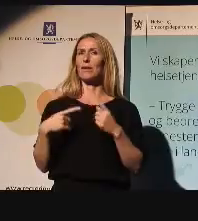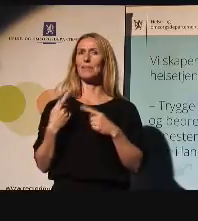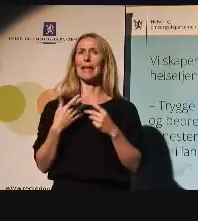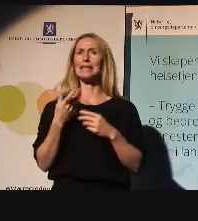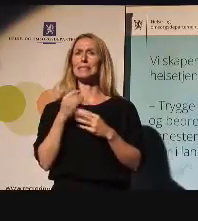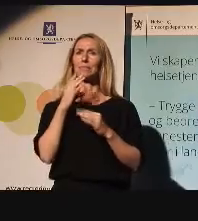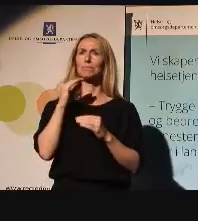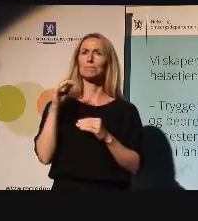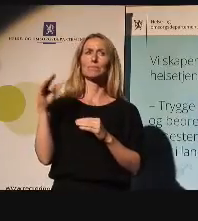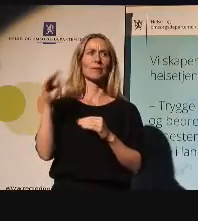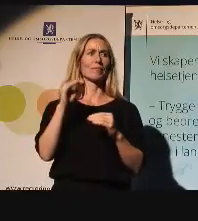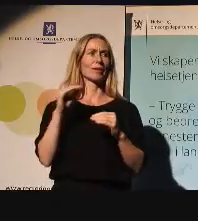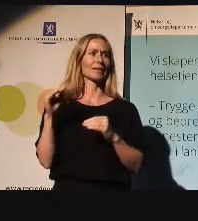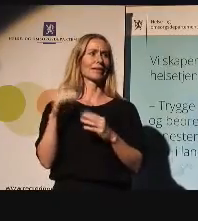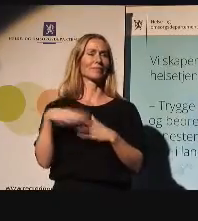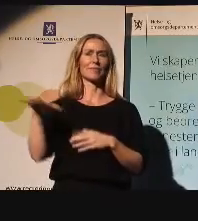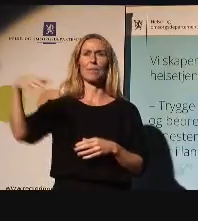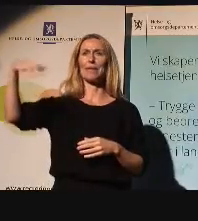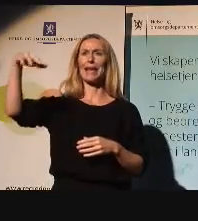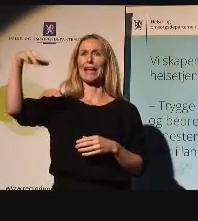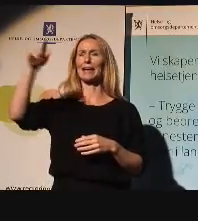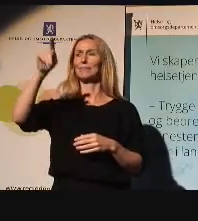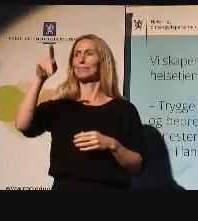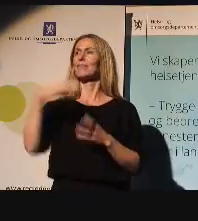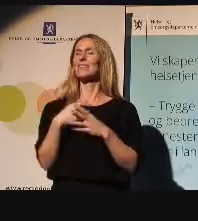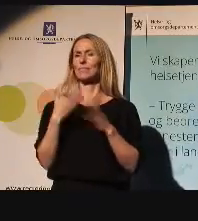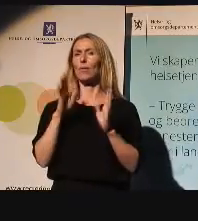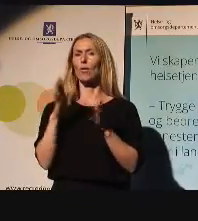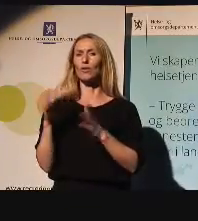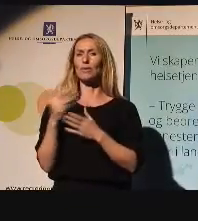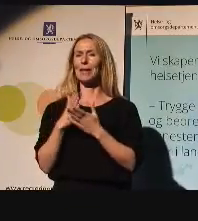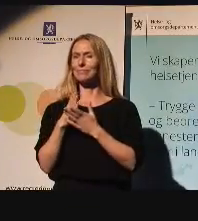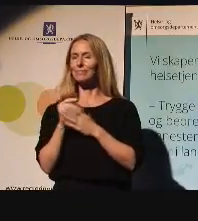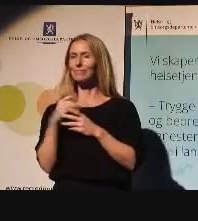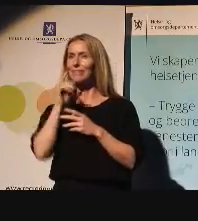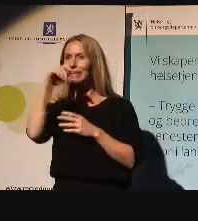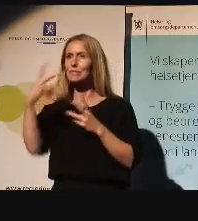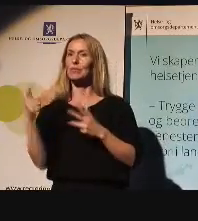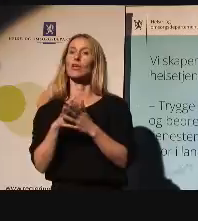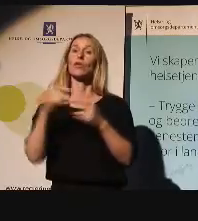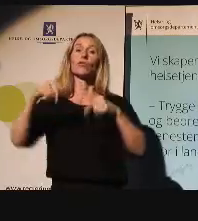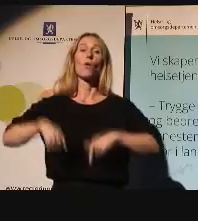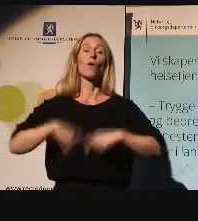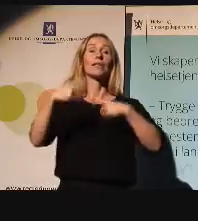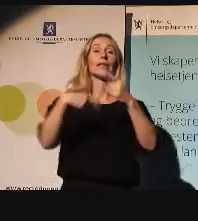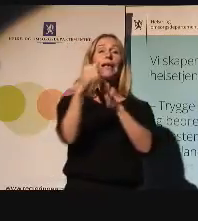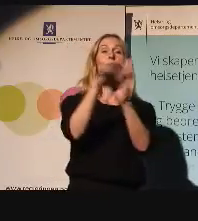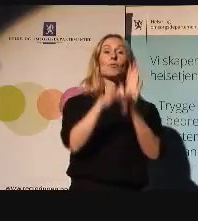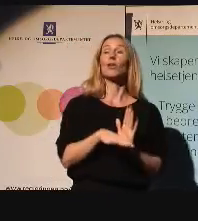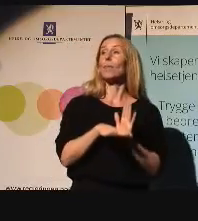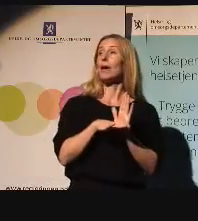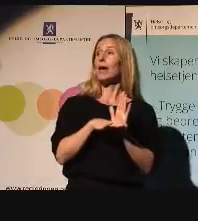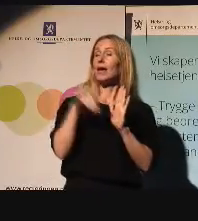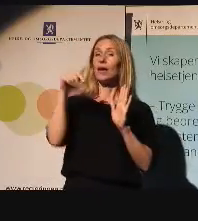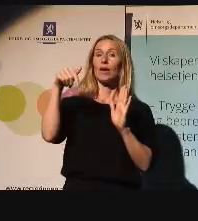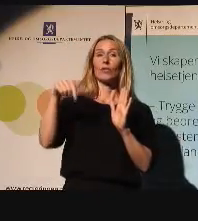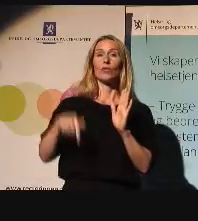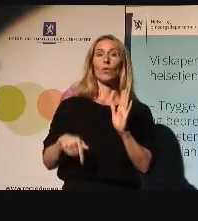fem på halv. Det skal vi rydde ordne med til neste pause. Da går vi videre I programmet. Da vi kommet til